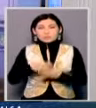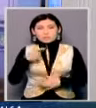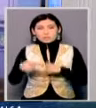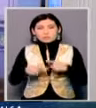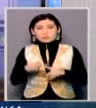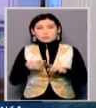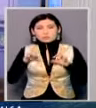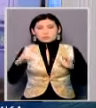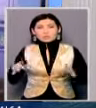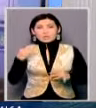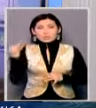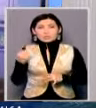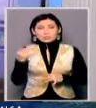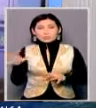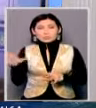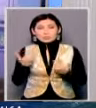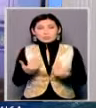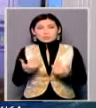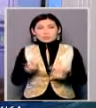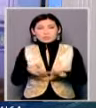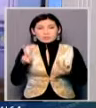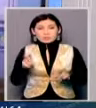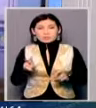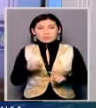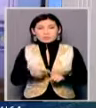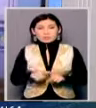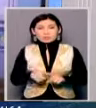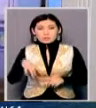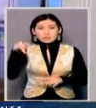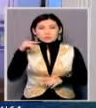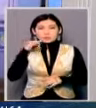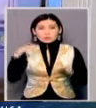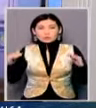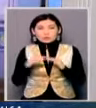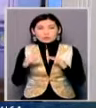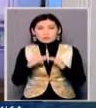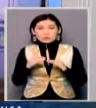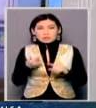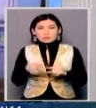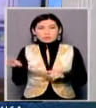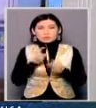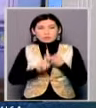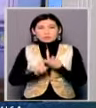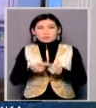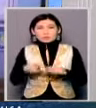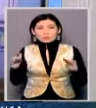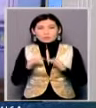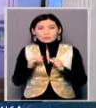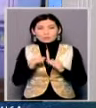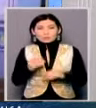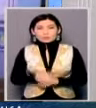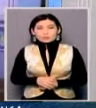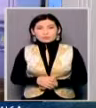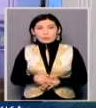традициях, культурах, истории. Сегодняшняя тема – это казахская юрта. Все, что связано с юртой,